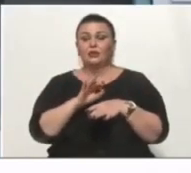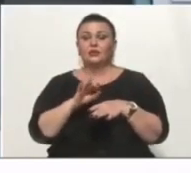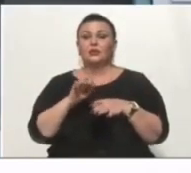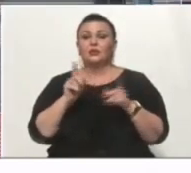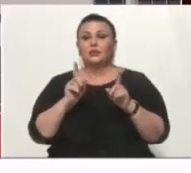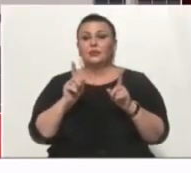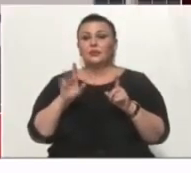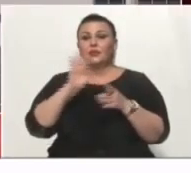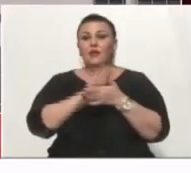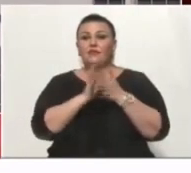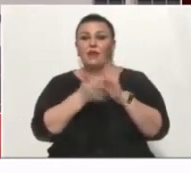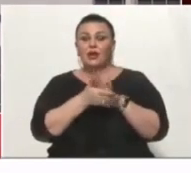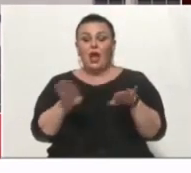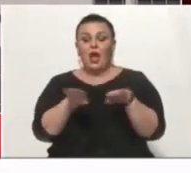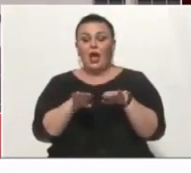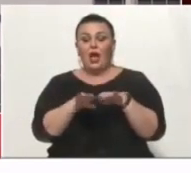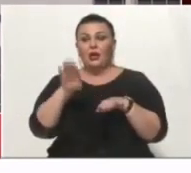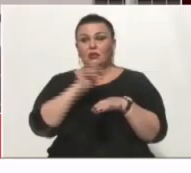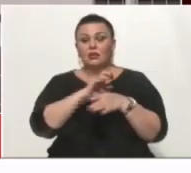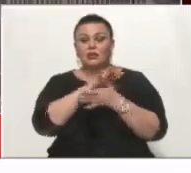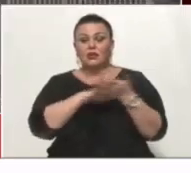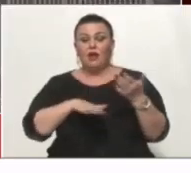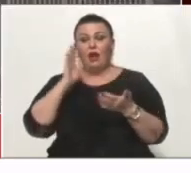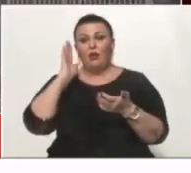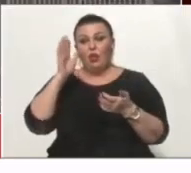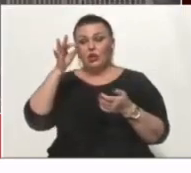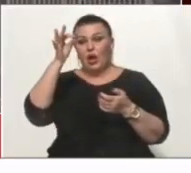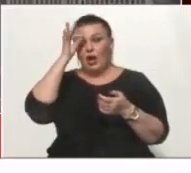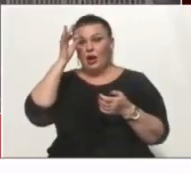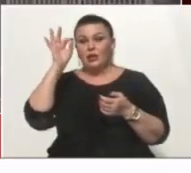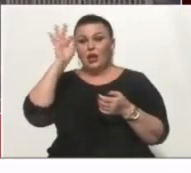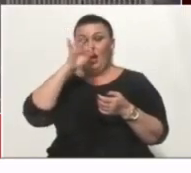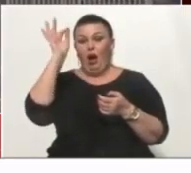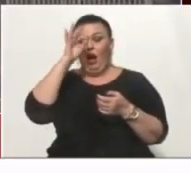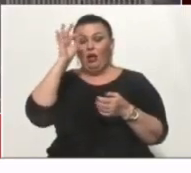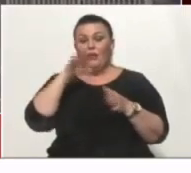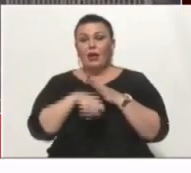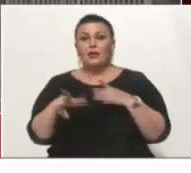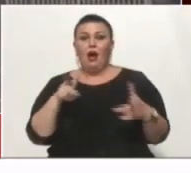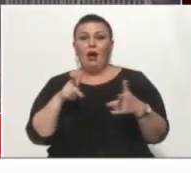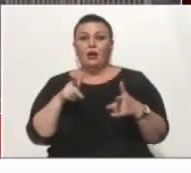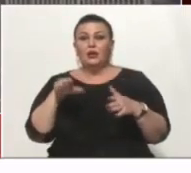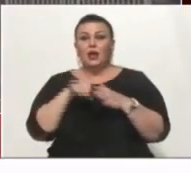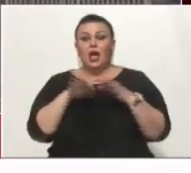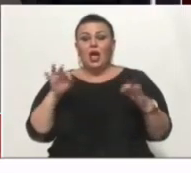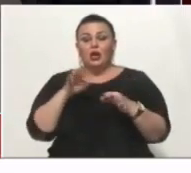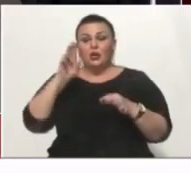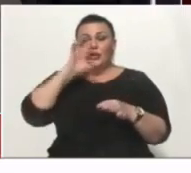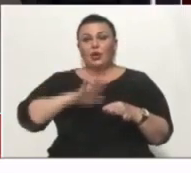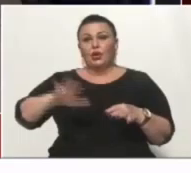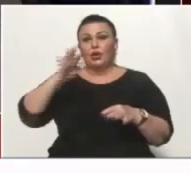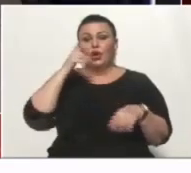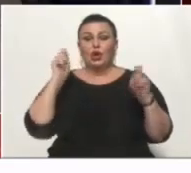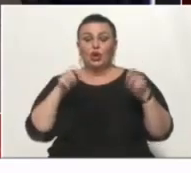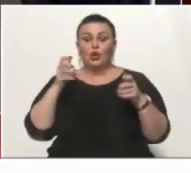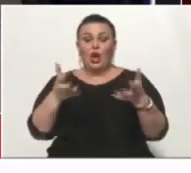qədər də vəziyyət eynən davam edəcək. Xatırladım ki, Almaniyaya hazırda heç bir ölkədən